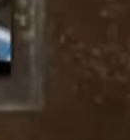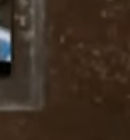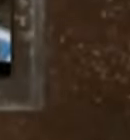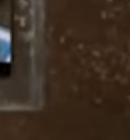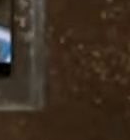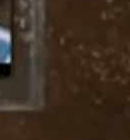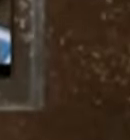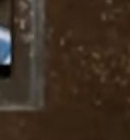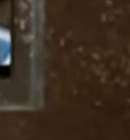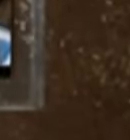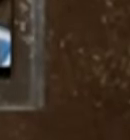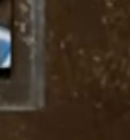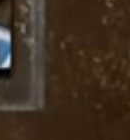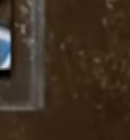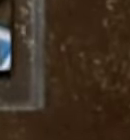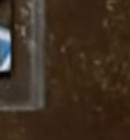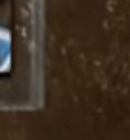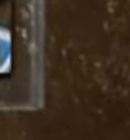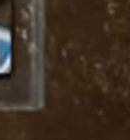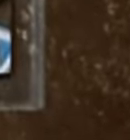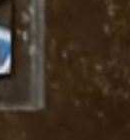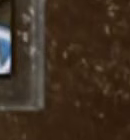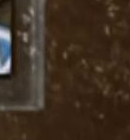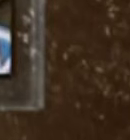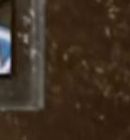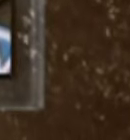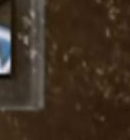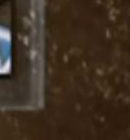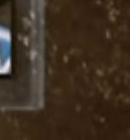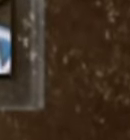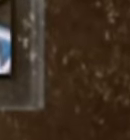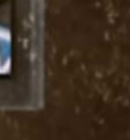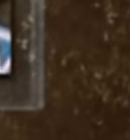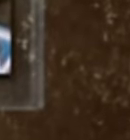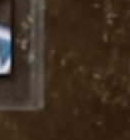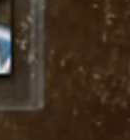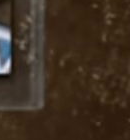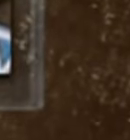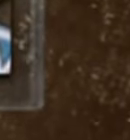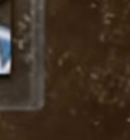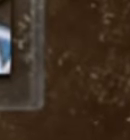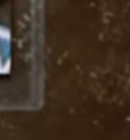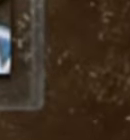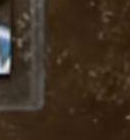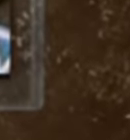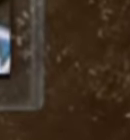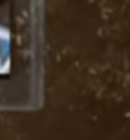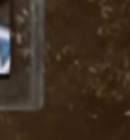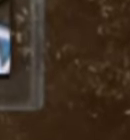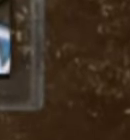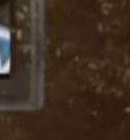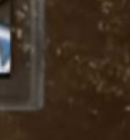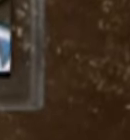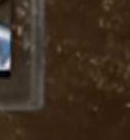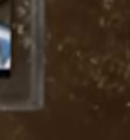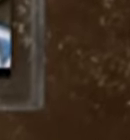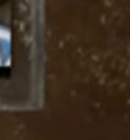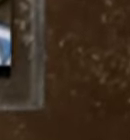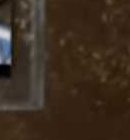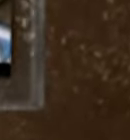In light of the foregoing and other overwhelming evidence is available that Moi has